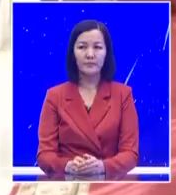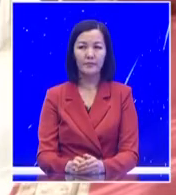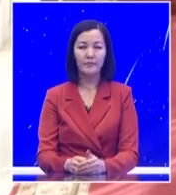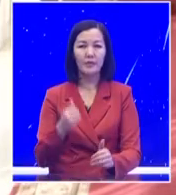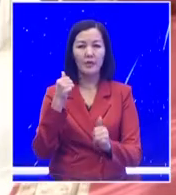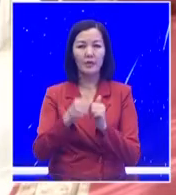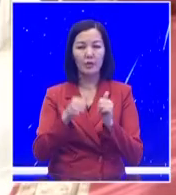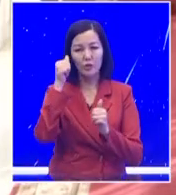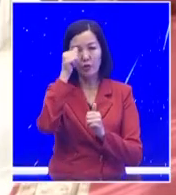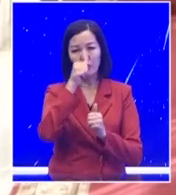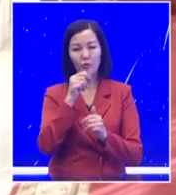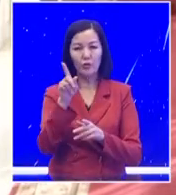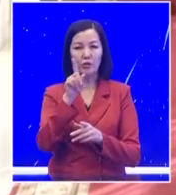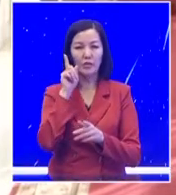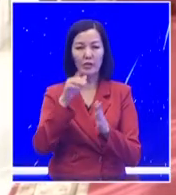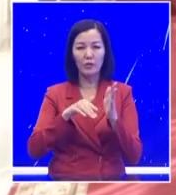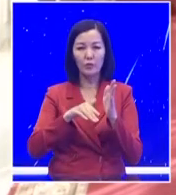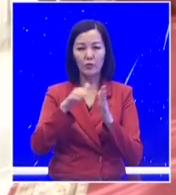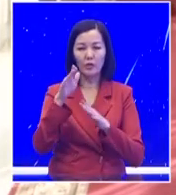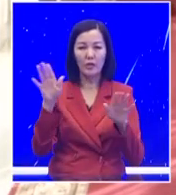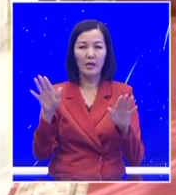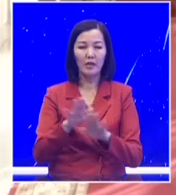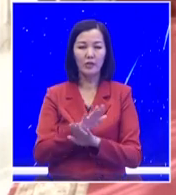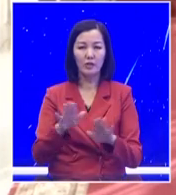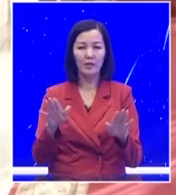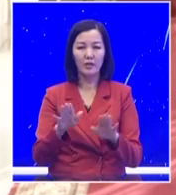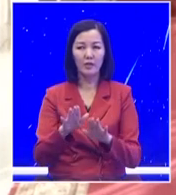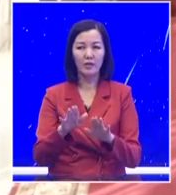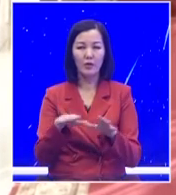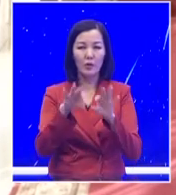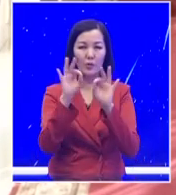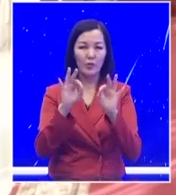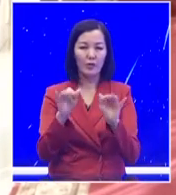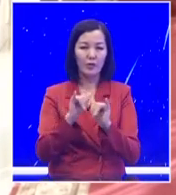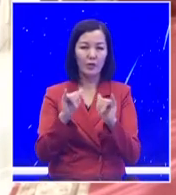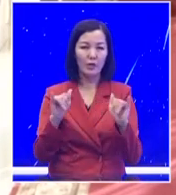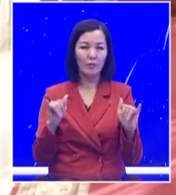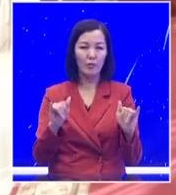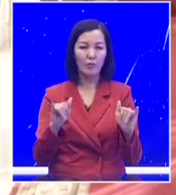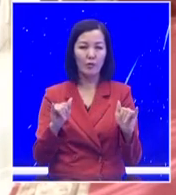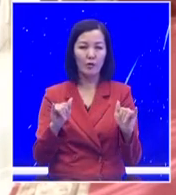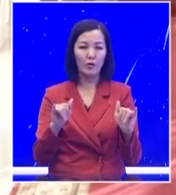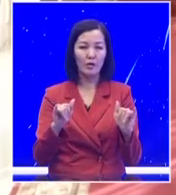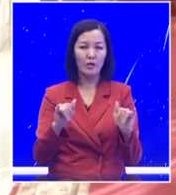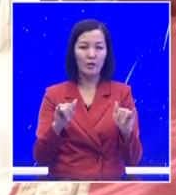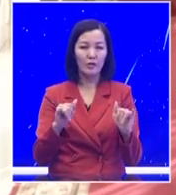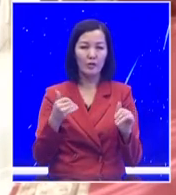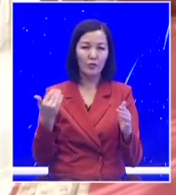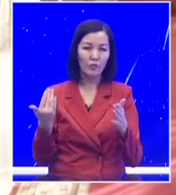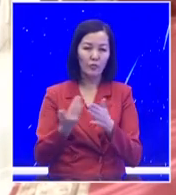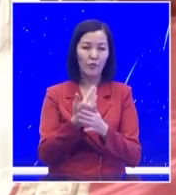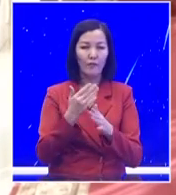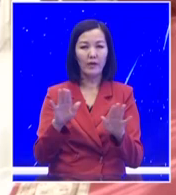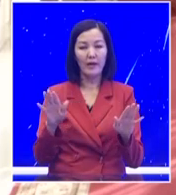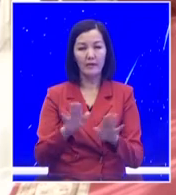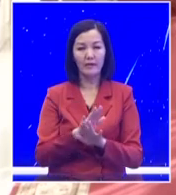Жылдан жылға жастардың өскені әншілік, мына эстрада болсын, дәстүрлі ән болсын,